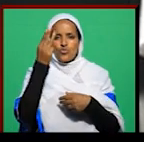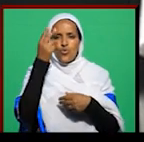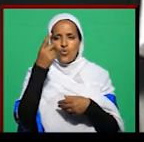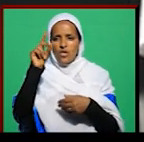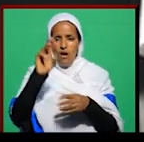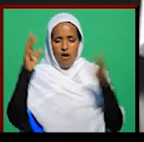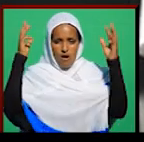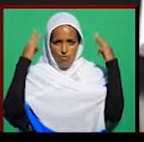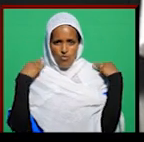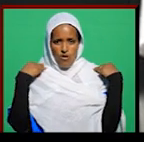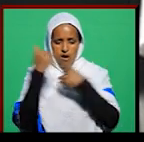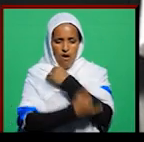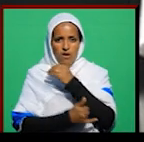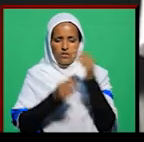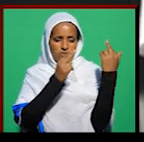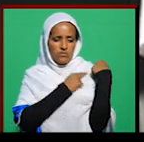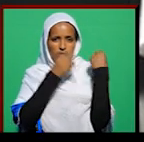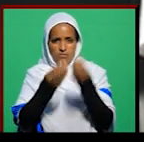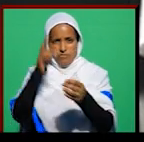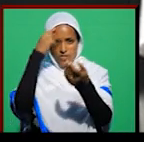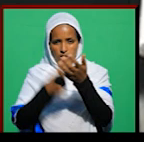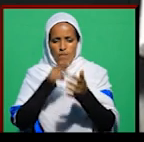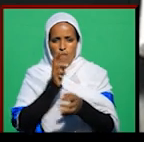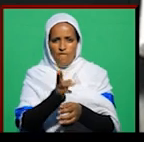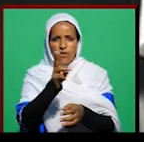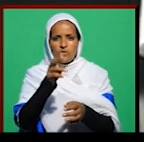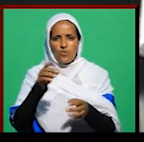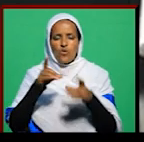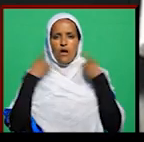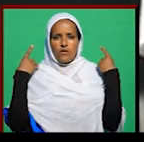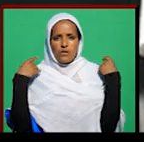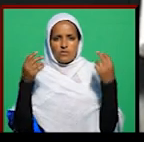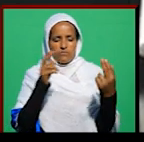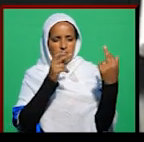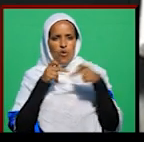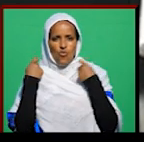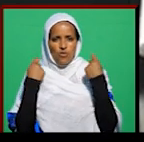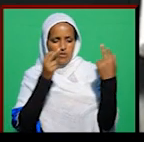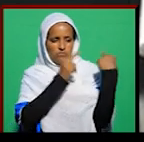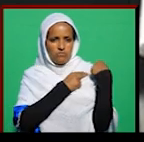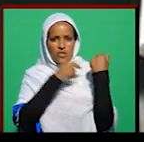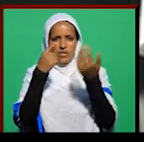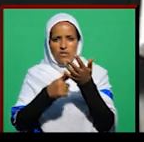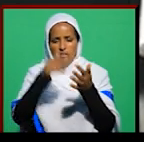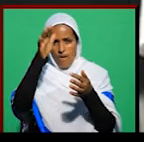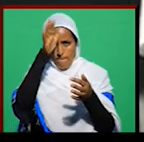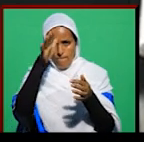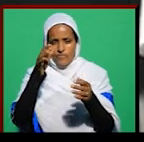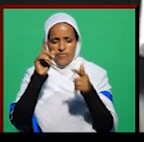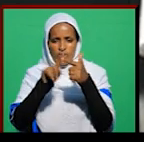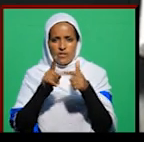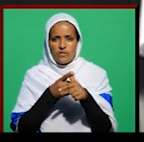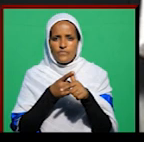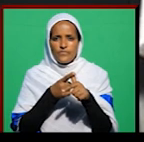ሰጥቶ በሶሪያ እንደሾመው እሱም ሌሎች ለአገልግሎት የሚተጉ የሚፋጠኑ ካህናት ዲያቆናትን እንደሾመ ነው ታሪኩ የሚነግረን። ይህ